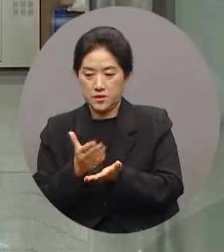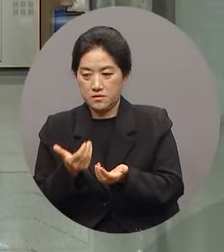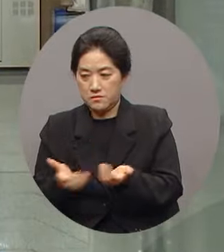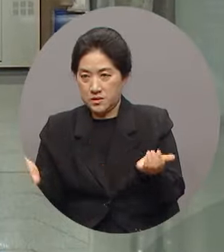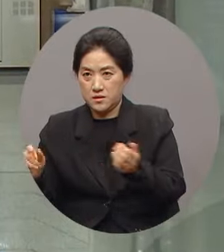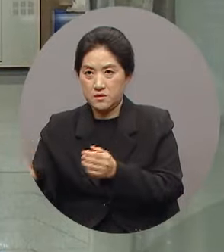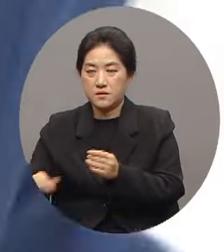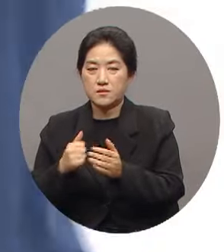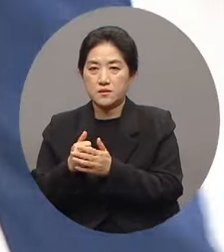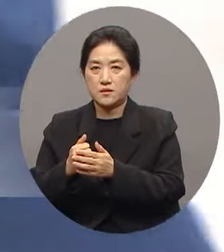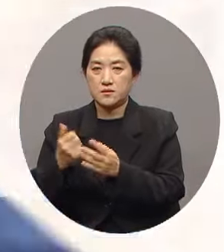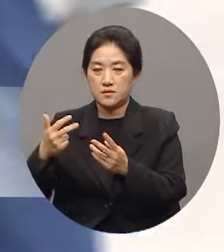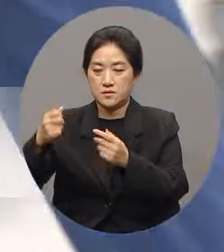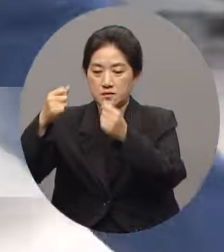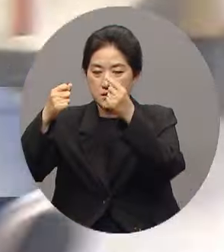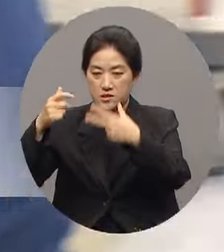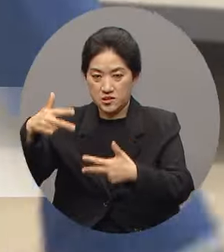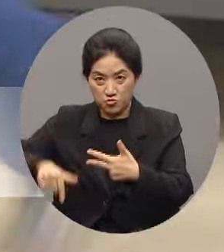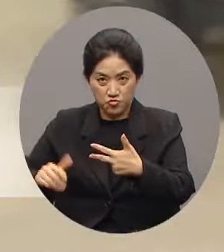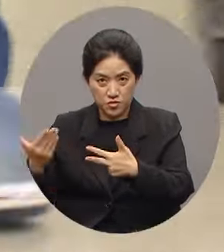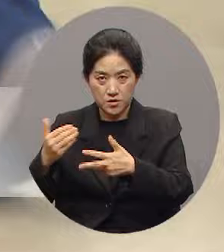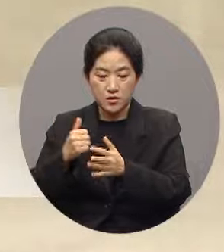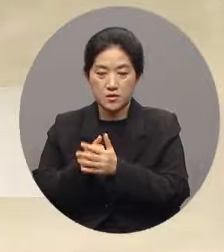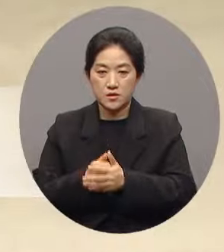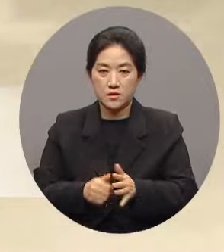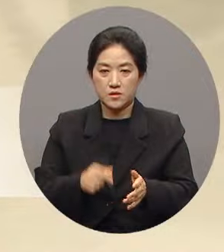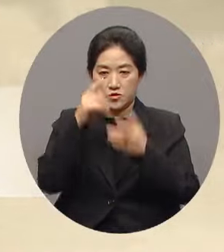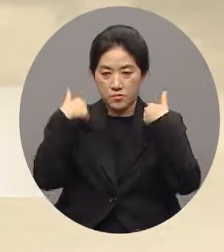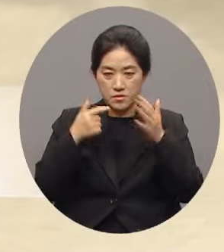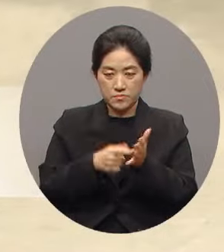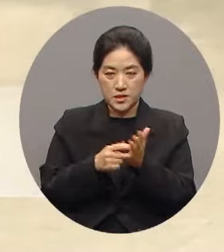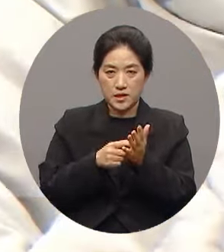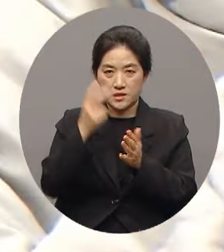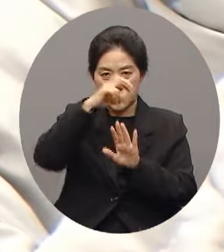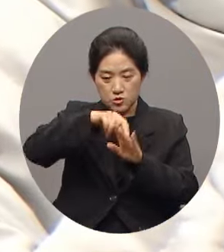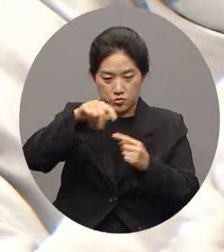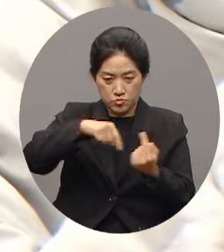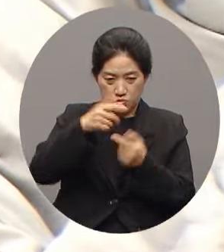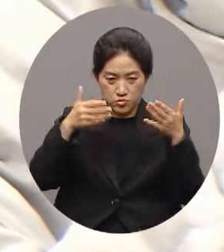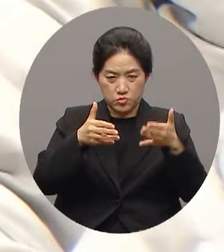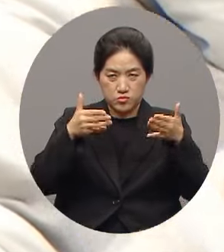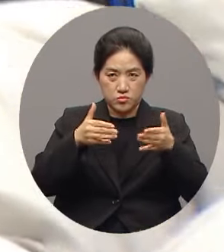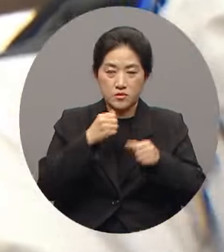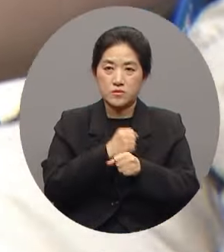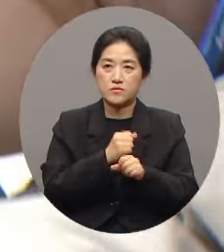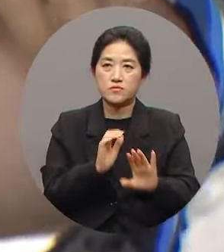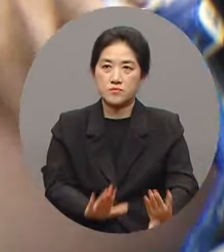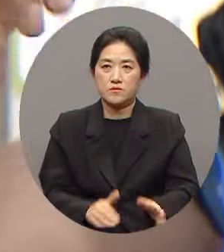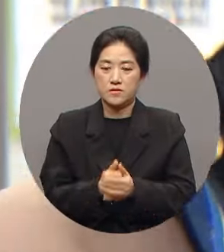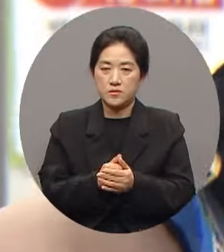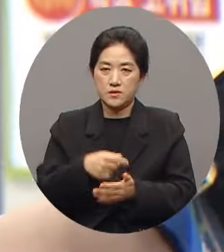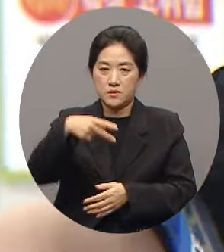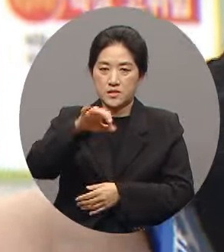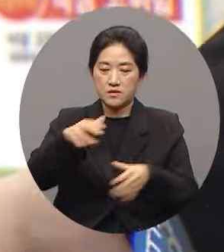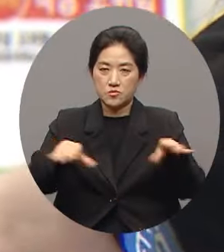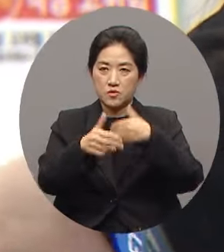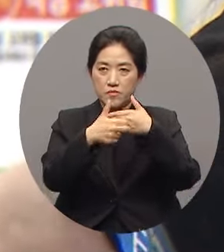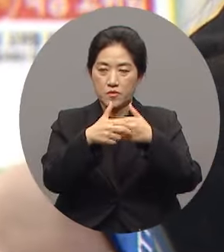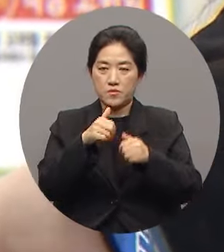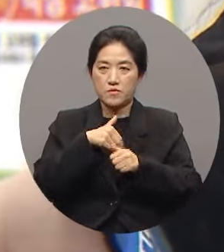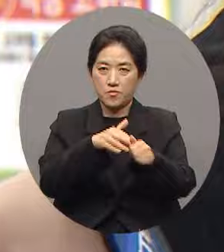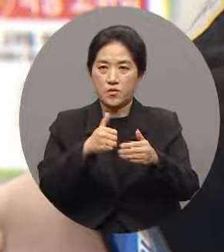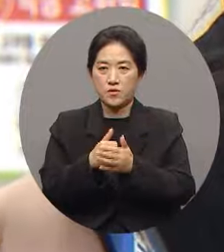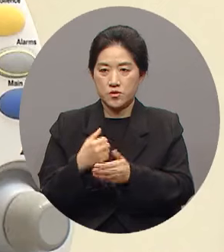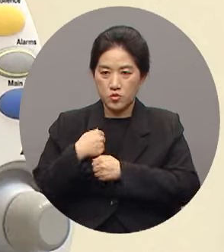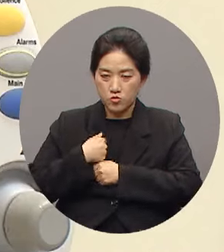차에 접어든 가운데 정부는 비상 진료 체계 강화에 집중하고 있습니다. 먼저 상급 종합병원에 파견됐던 군의관과